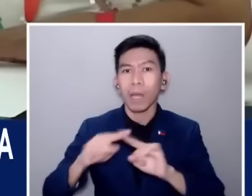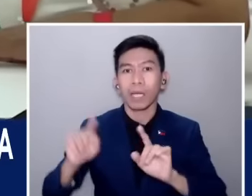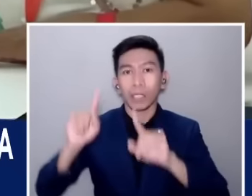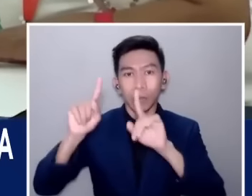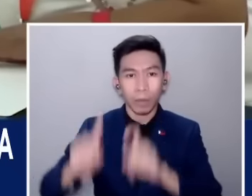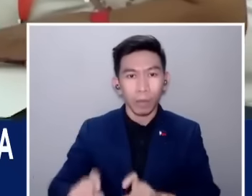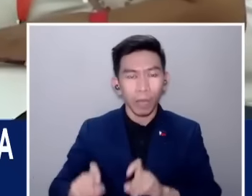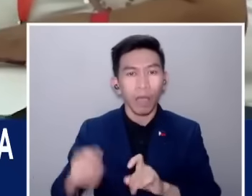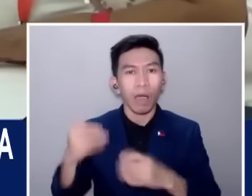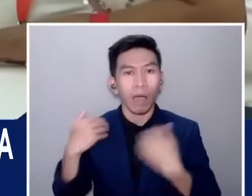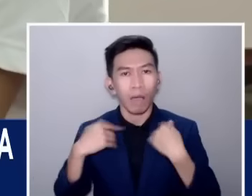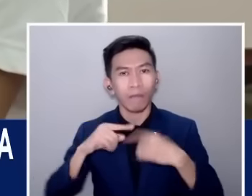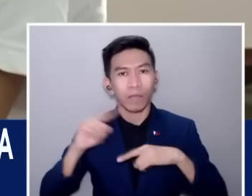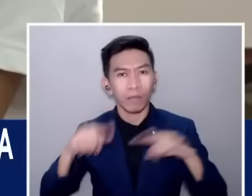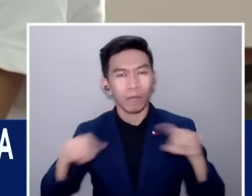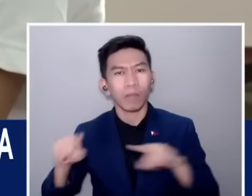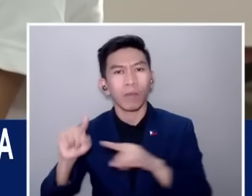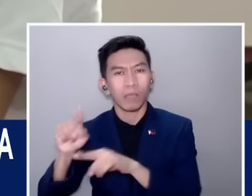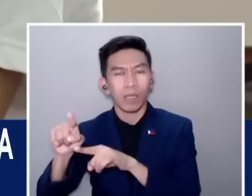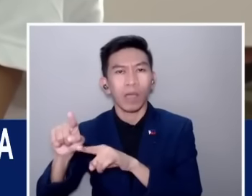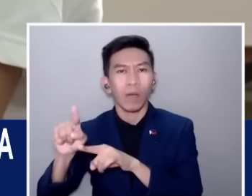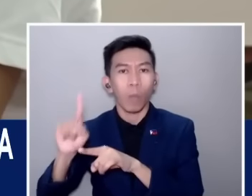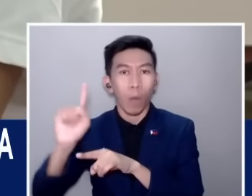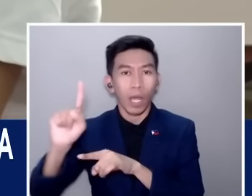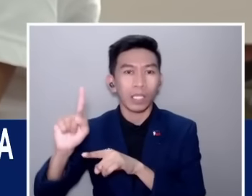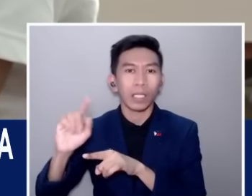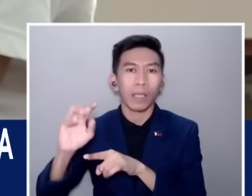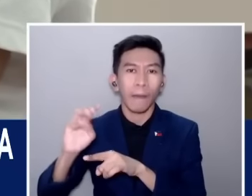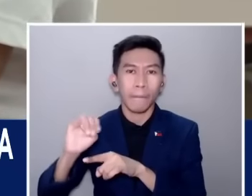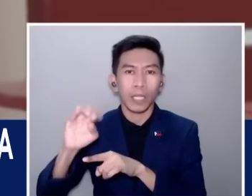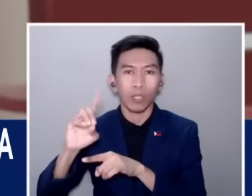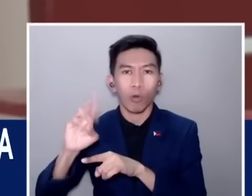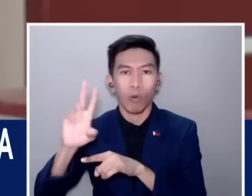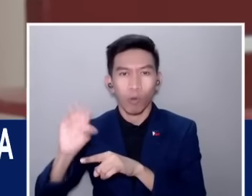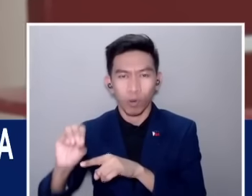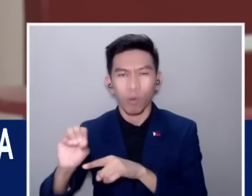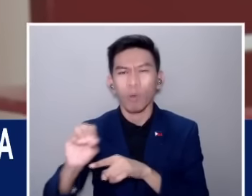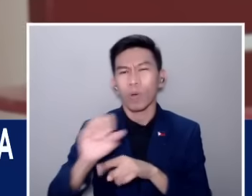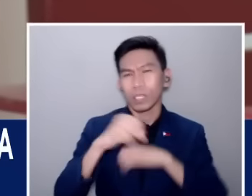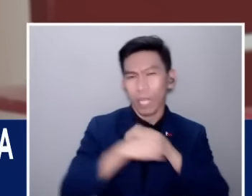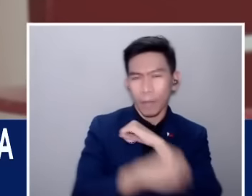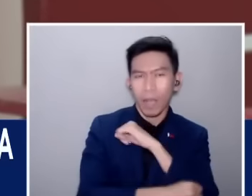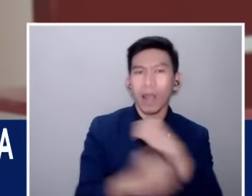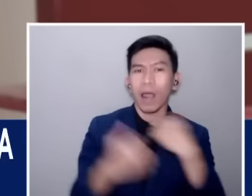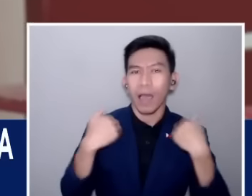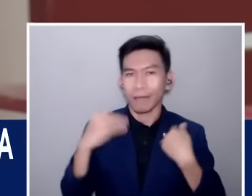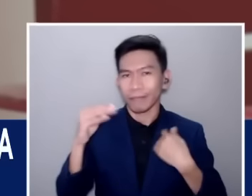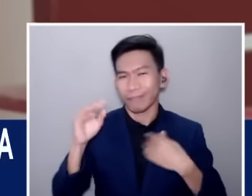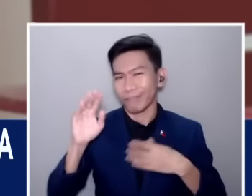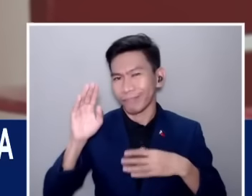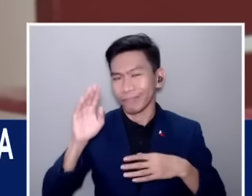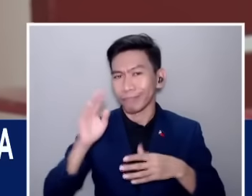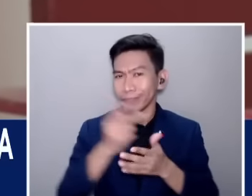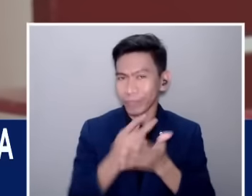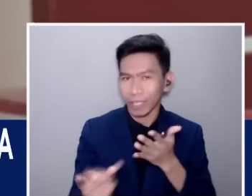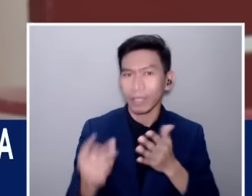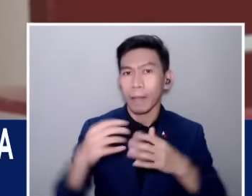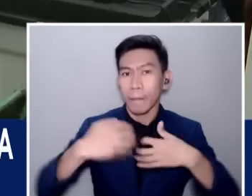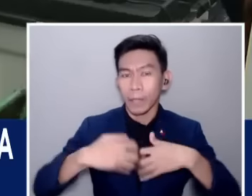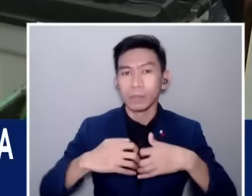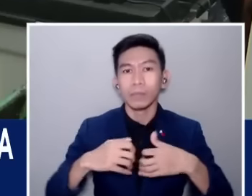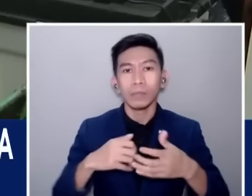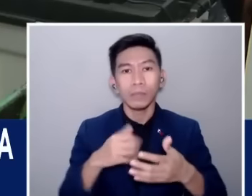sa Socorro Oriental Mindoro at isa sa Silvino Lobos, Northern Samar. Sa Cotabato City, natakot ang mga electoral board na